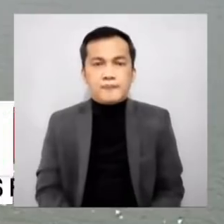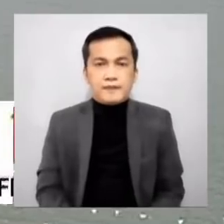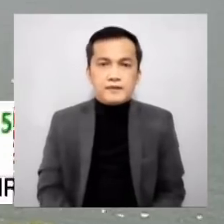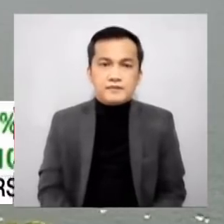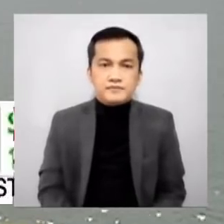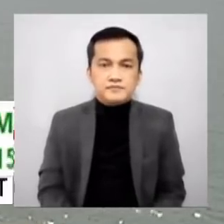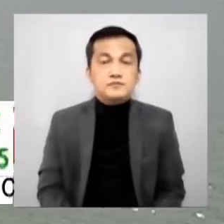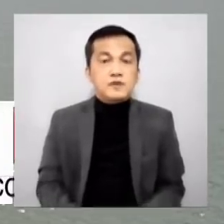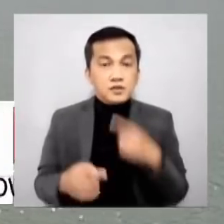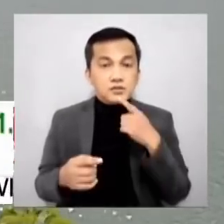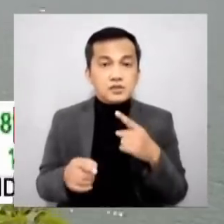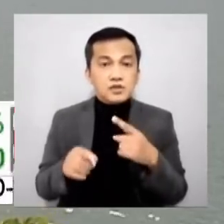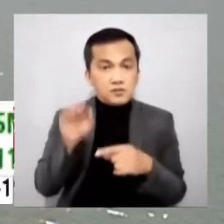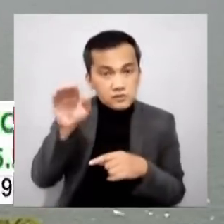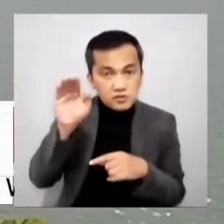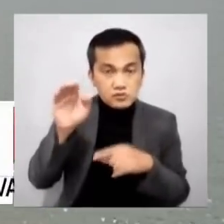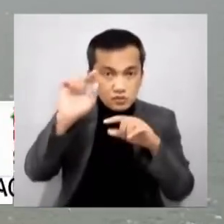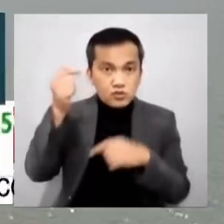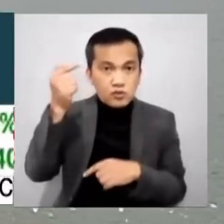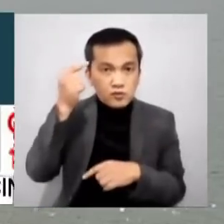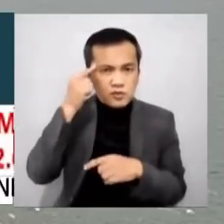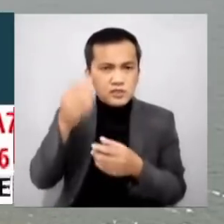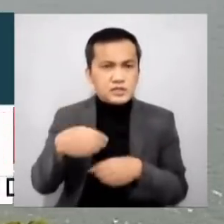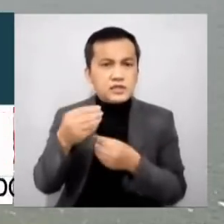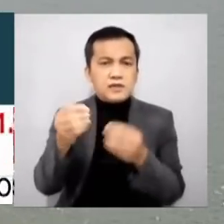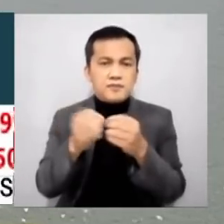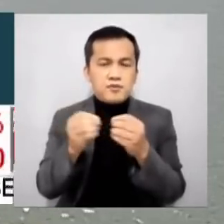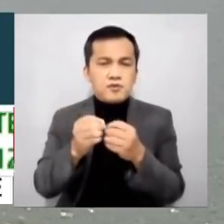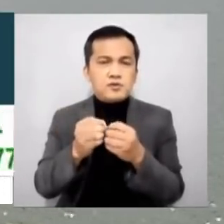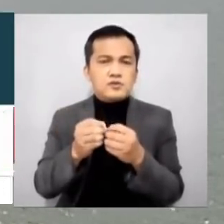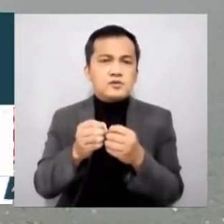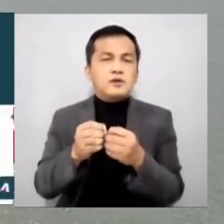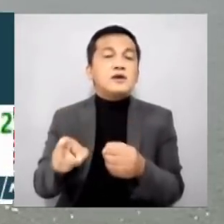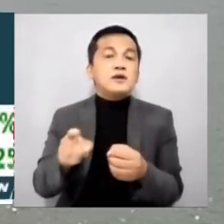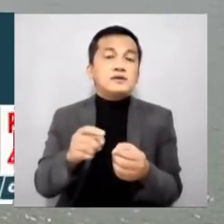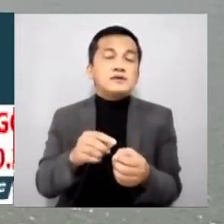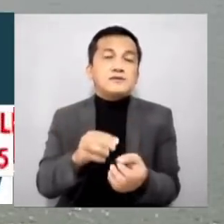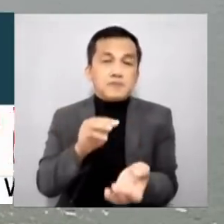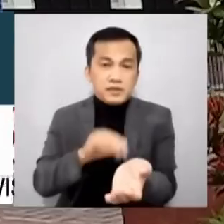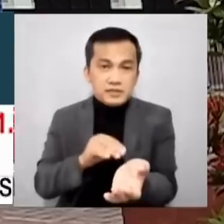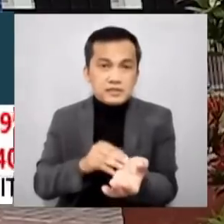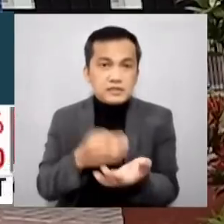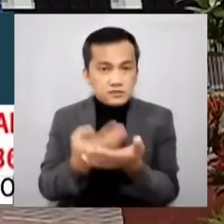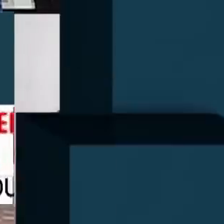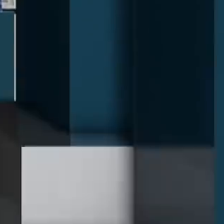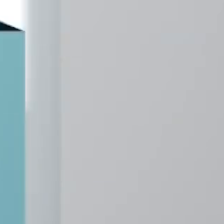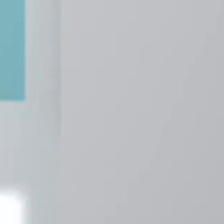Trenas also called on government to provide more medical resources, including personnel.